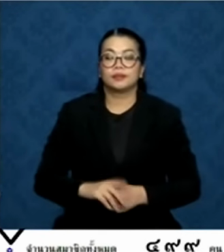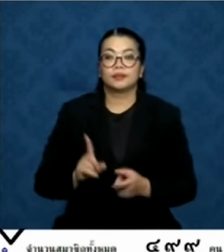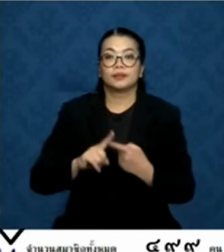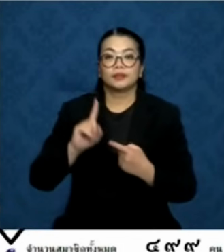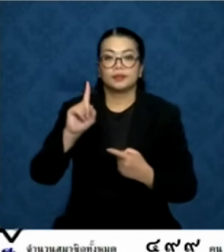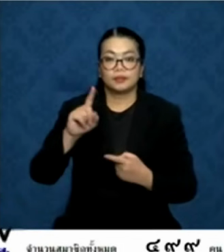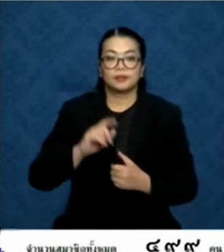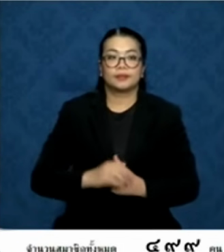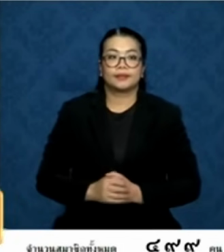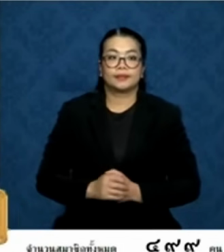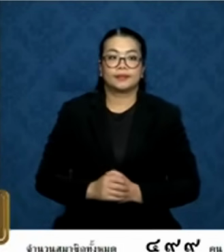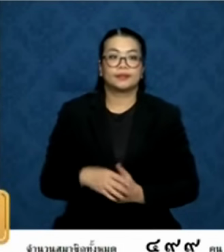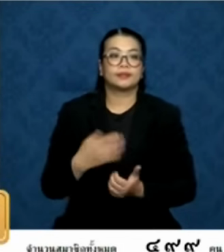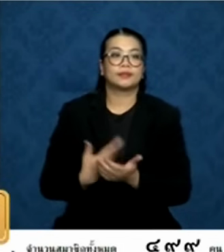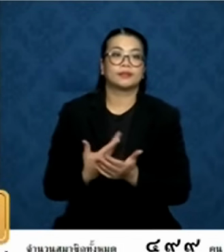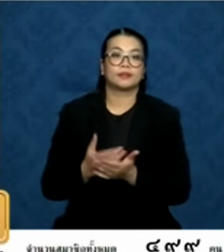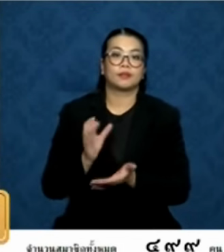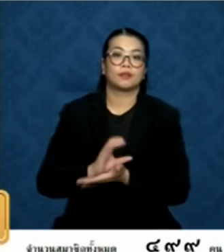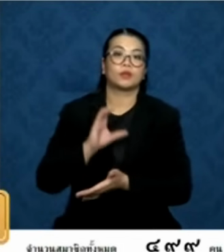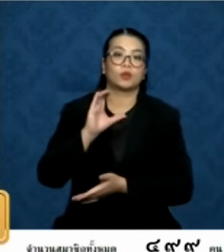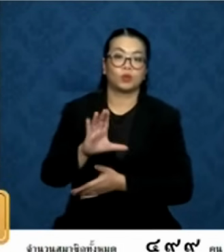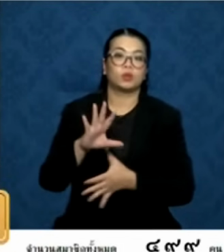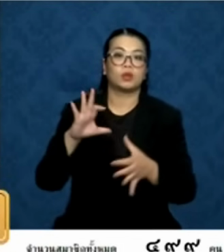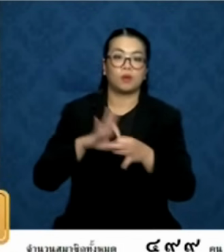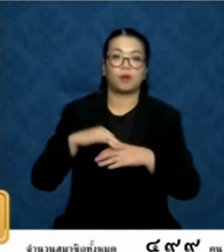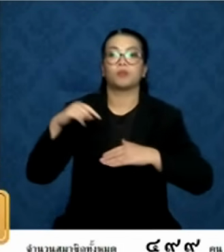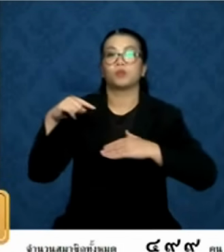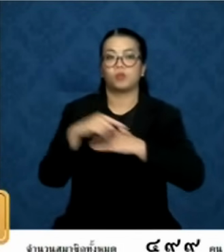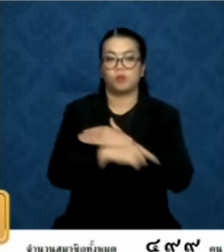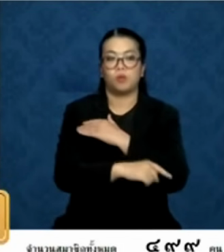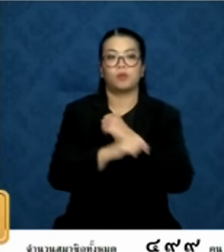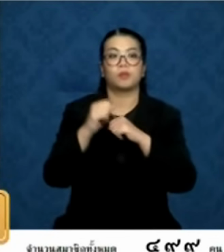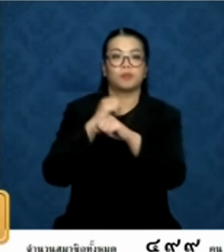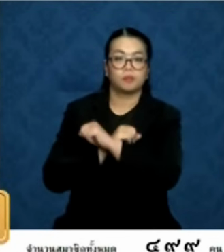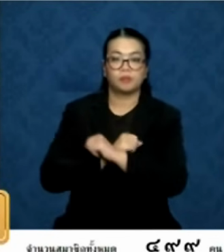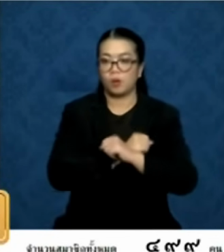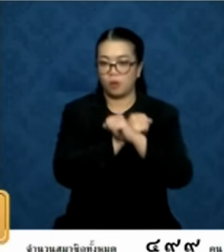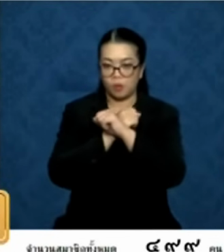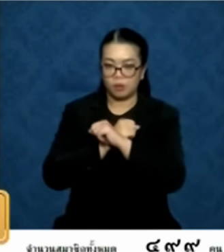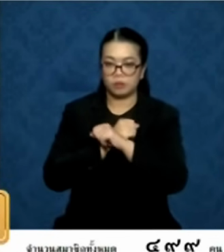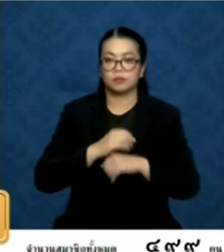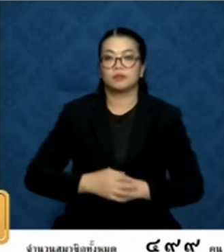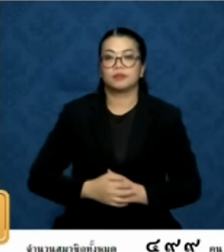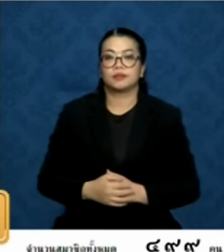1การต่อต้านการทุจริตและประพฤติมิช